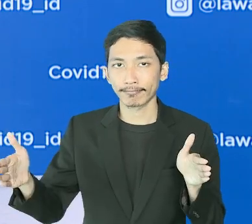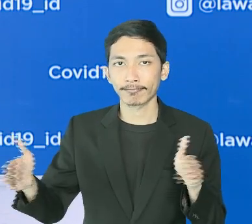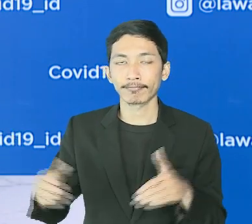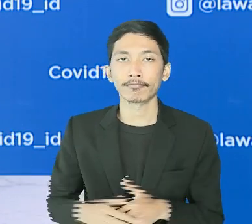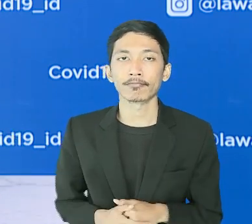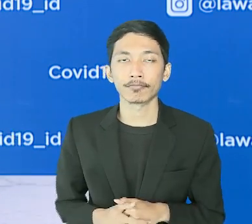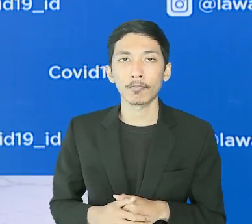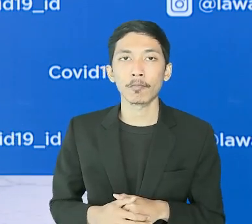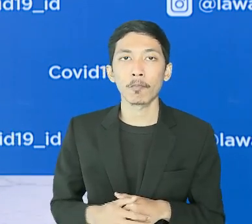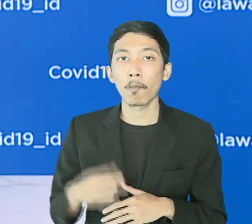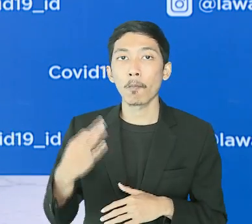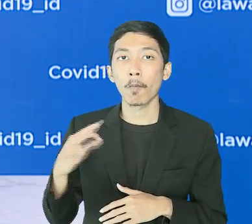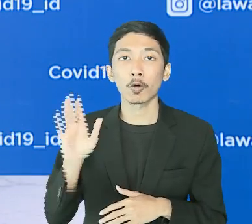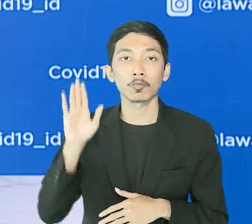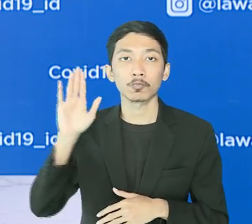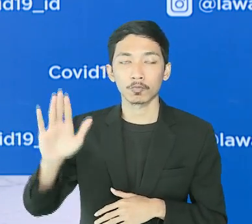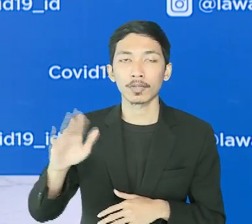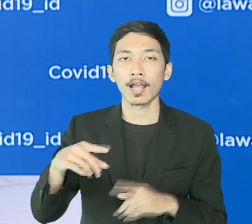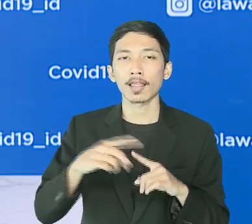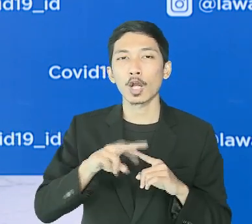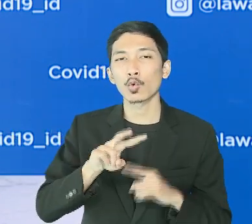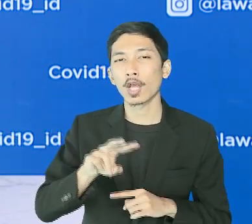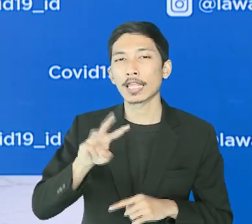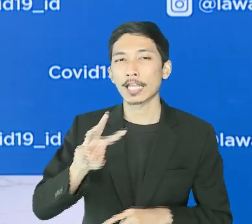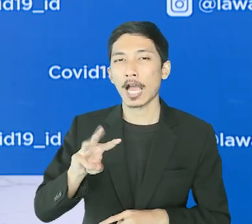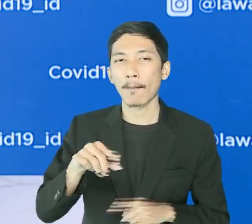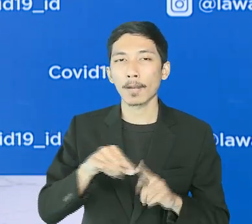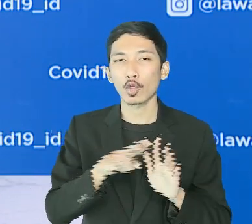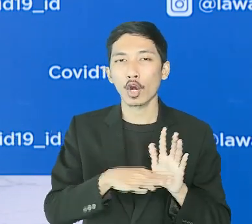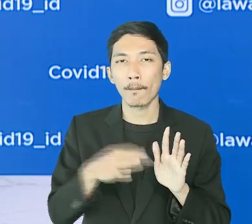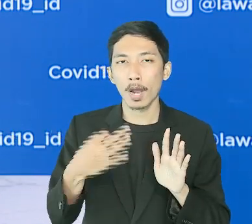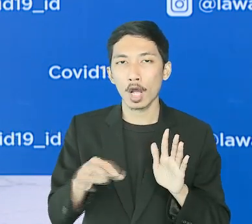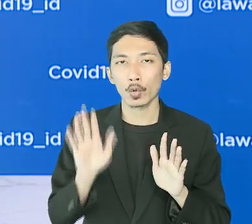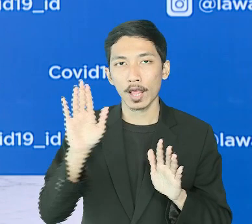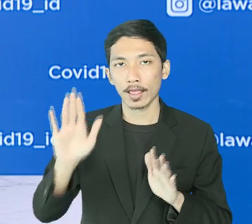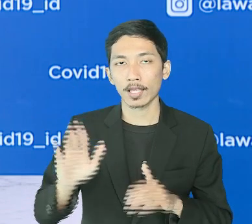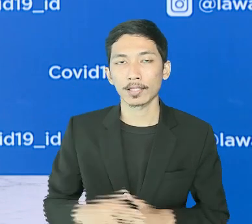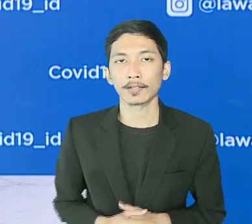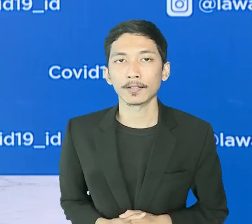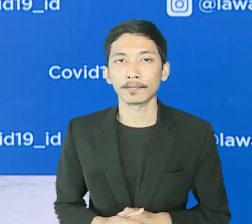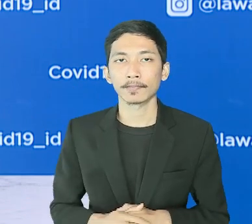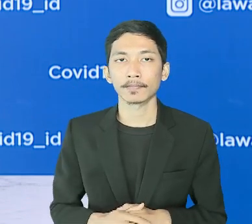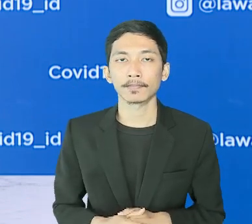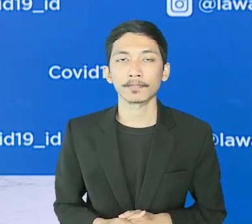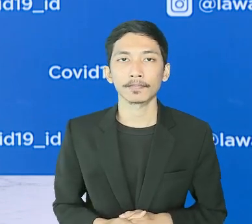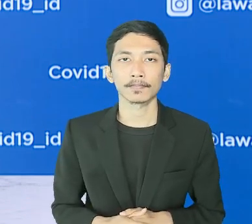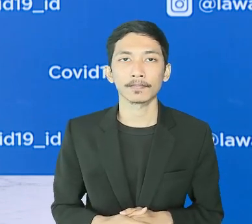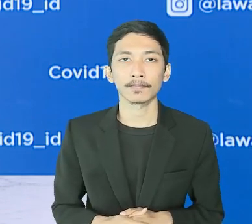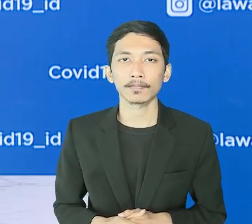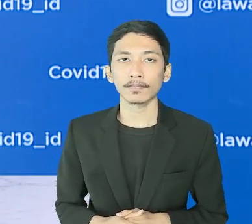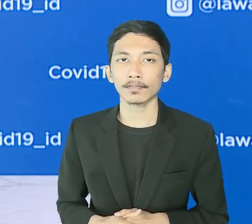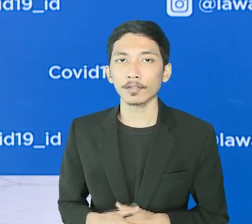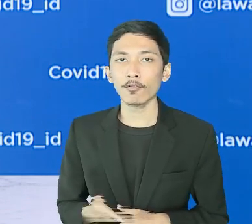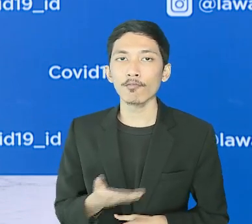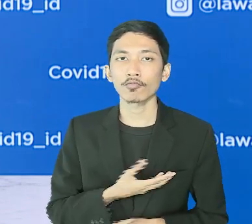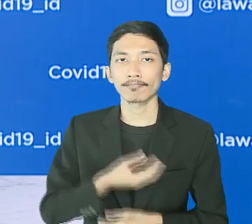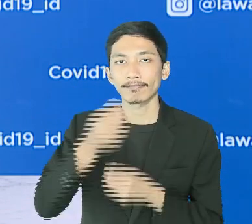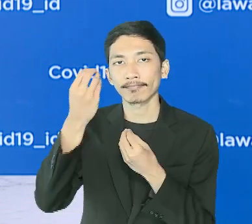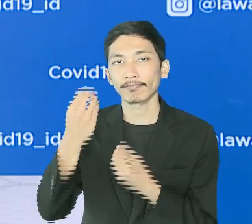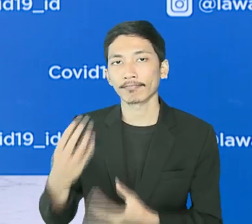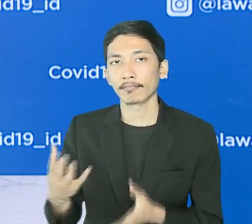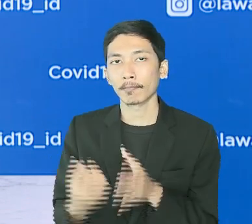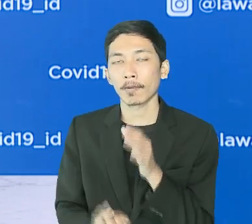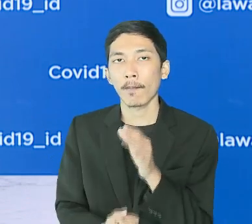pada tanggal 23 November mendatang. Pada hari ini saya akan menyampaikan perkembangan COVID-19